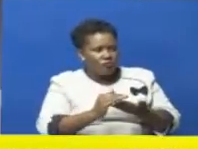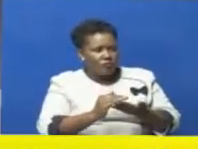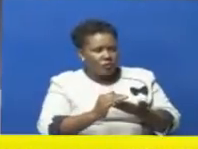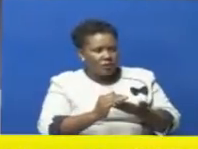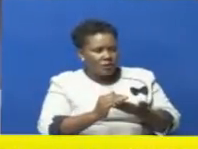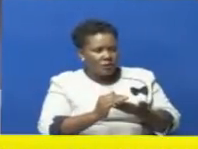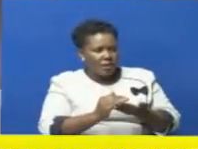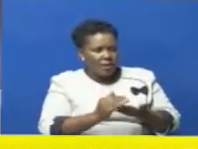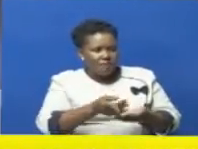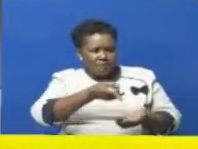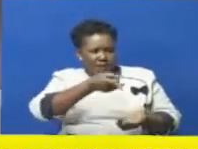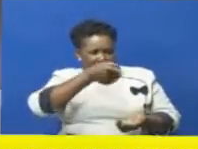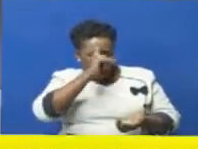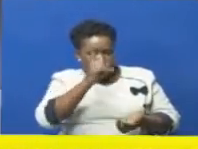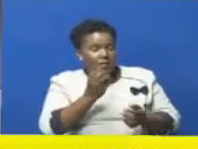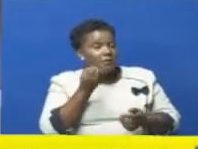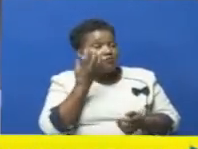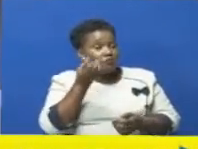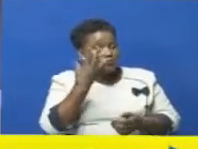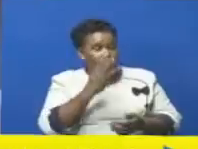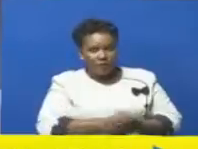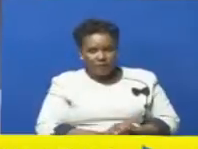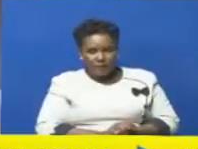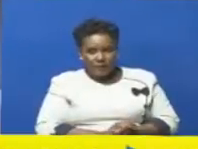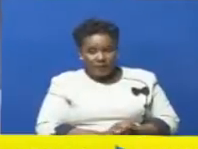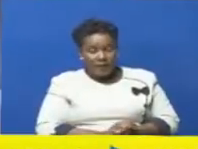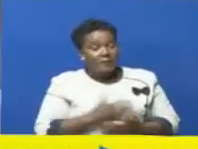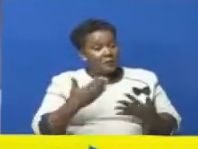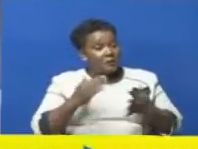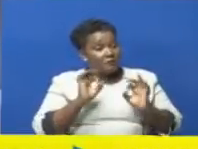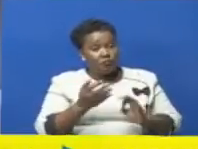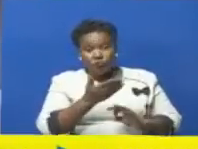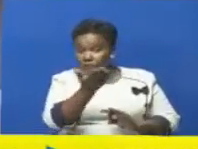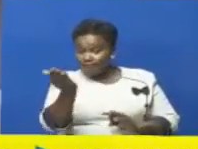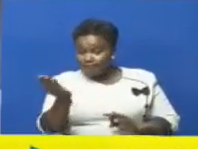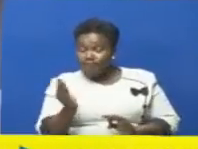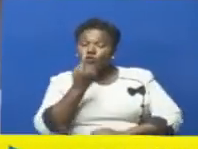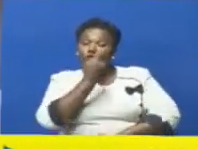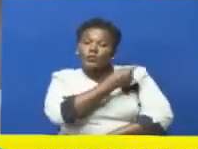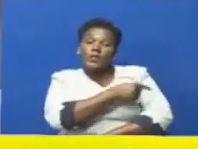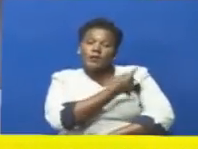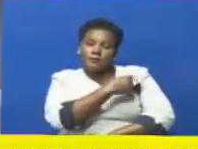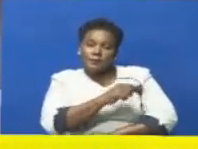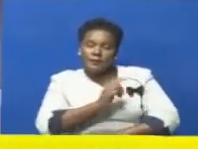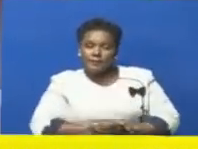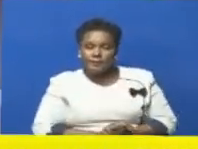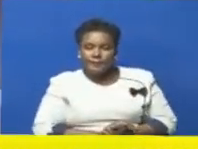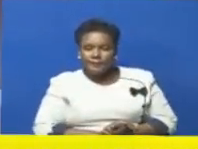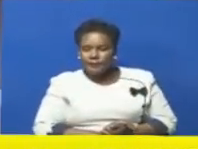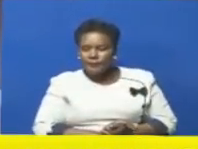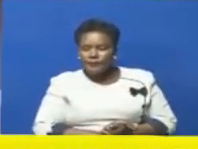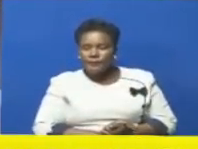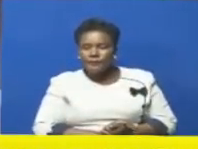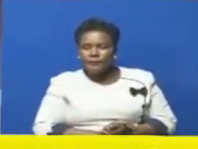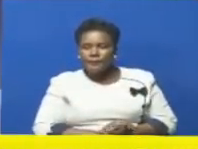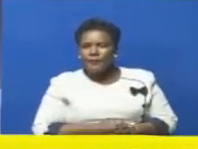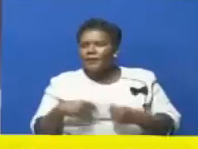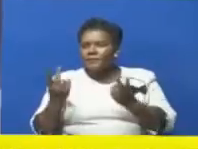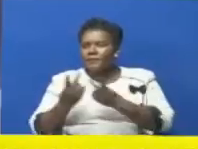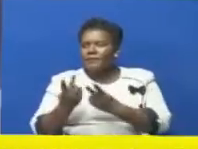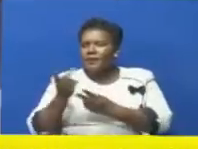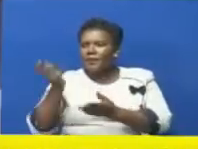kuongeza virutubisho ndani ya mwili. Kwa hiyo ni muhimu sana tukaenda huko. Lakini pia msemaji wetu, katibu mkuu